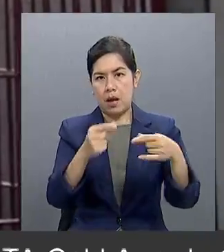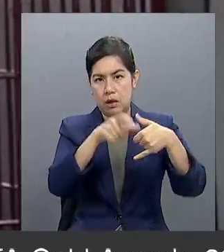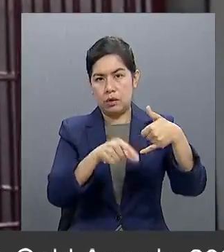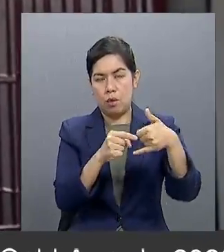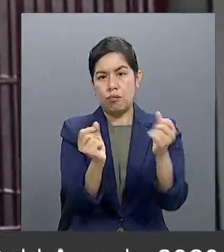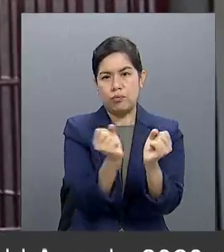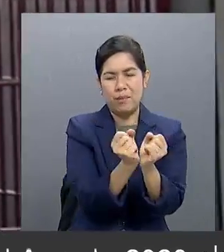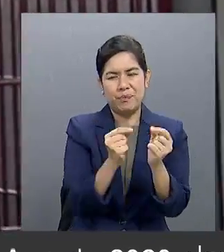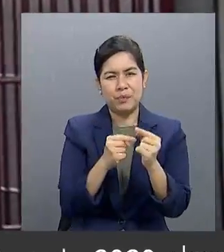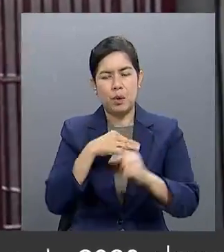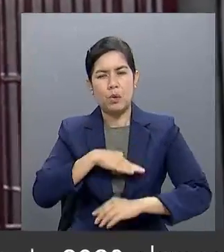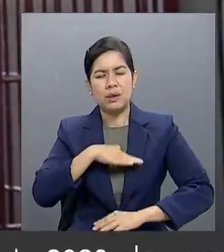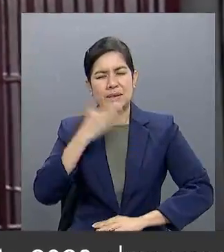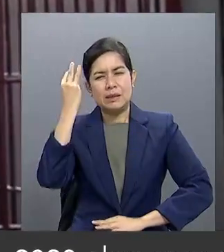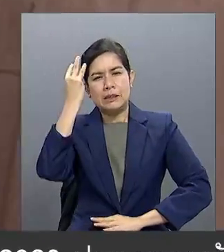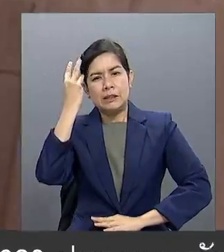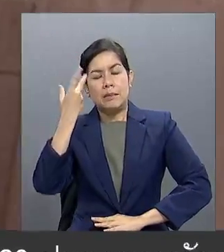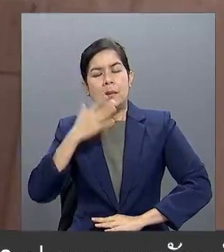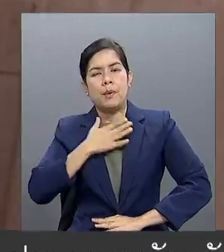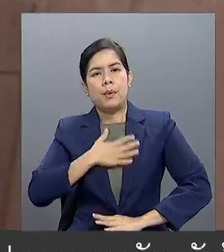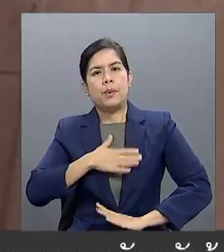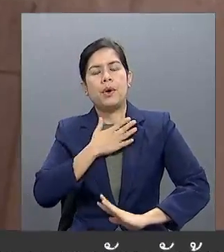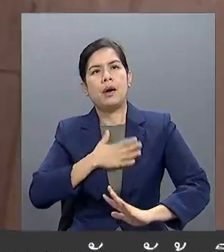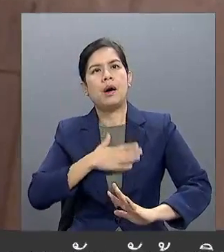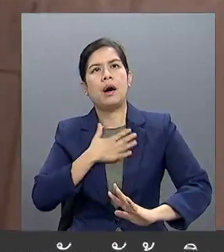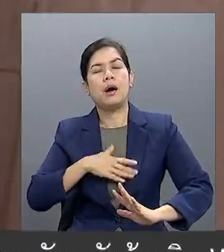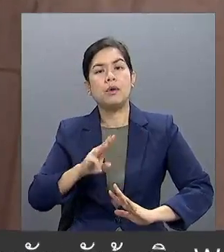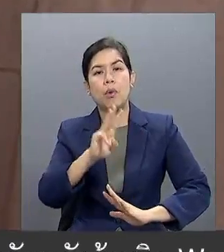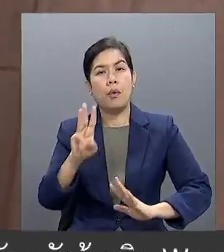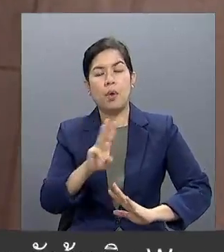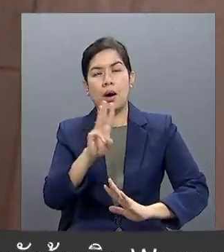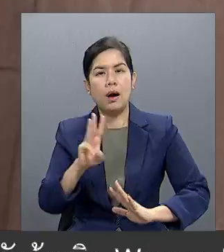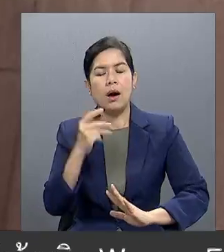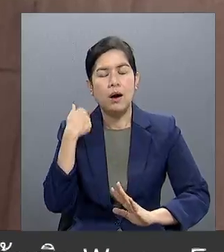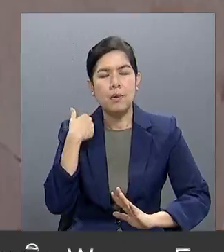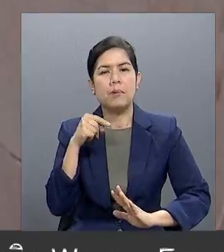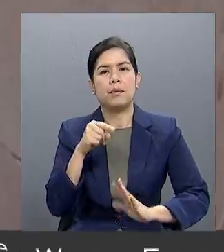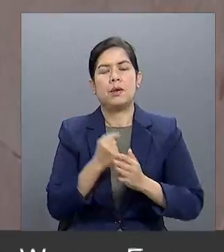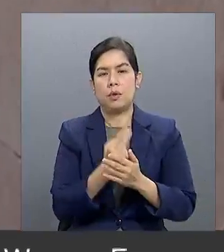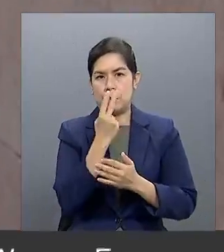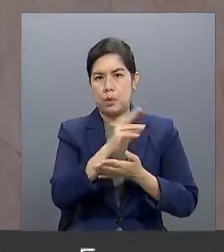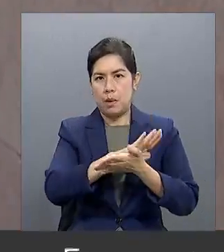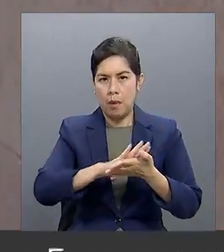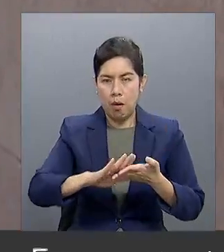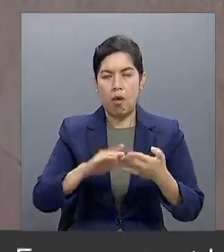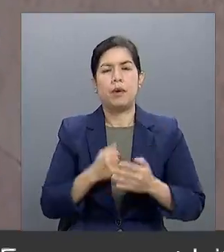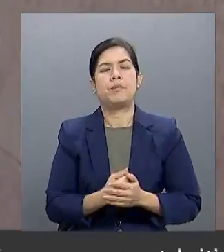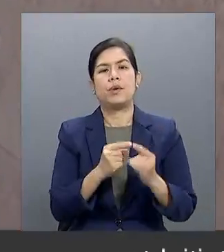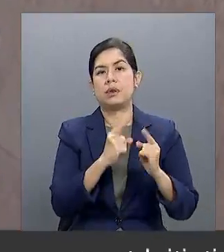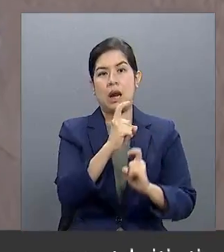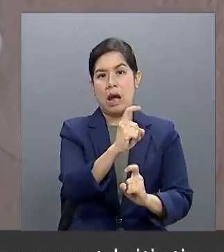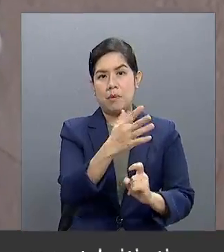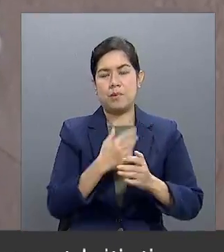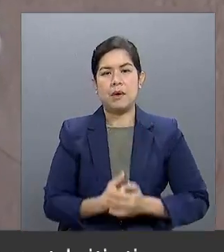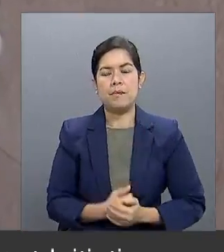เครียดจากการถูกดำเนินคดีและคุมขังในสถานีตำรวจพื้นที่ก็จะต้องมีความสะอาดปลอดภัยแม้เป็นคนที่กระทำความผิดแ